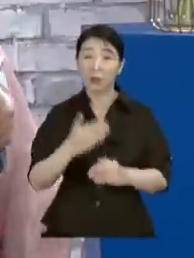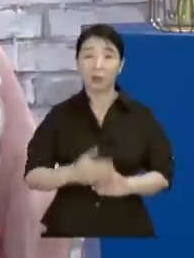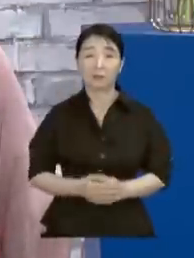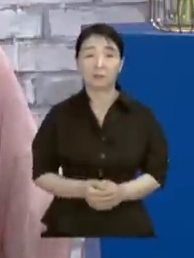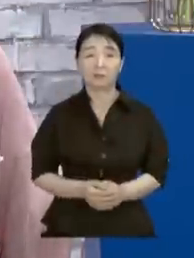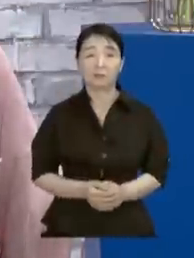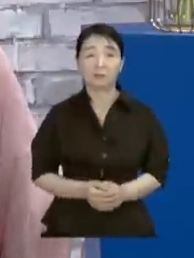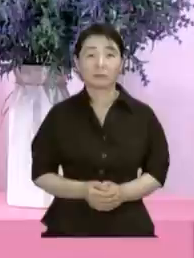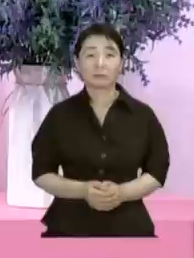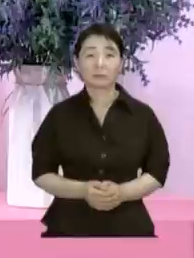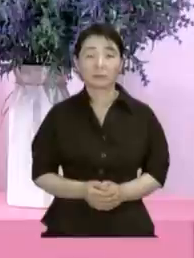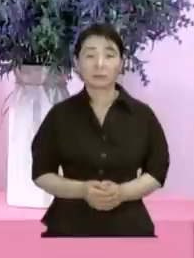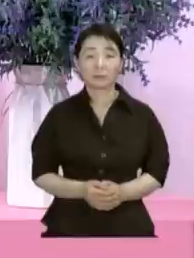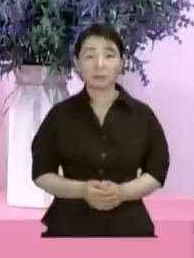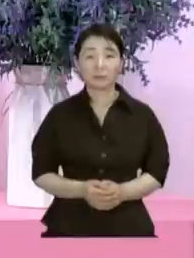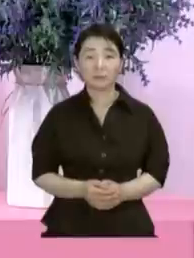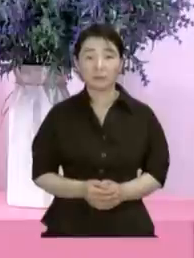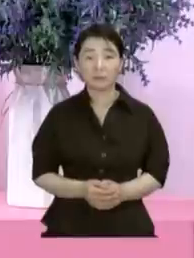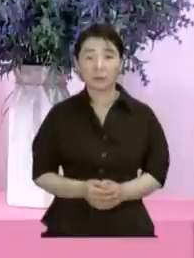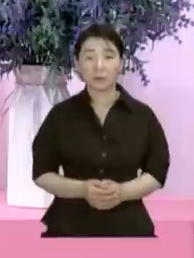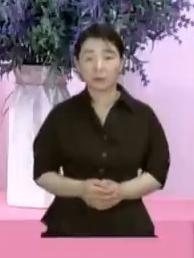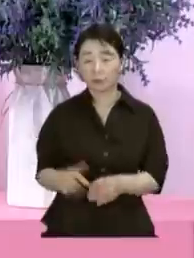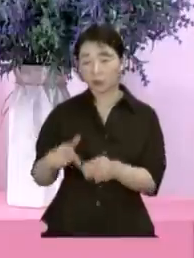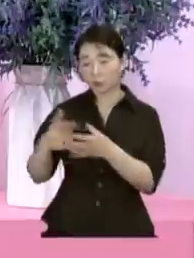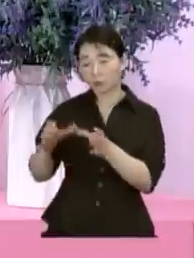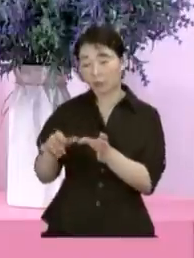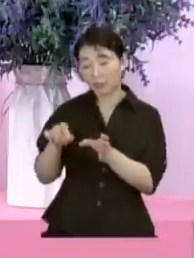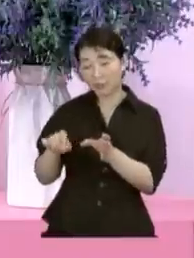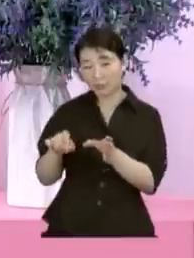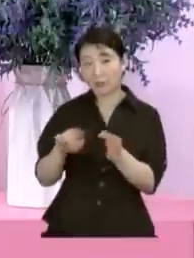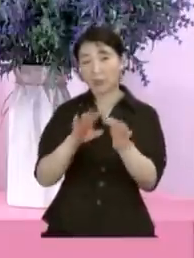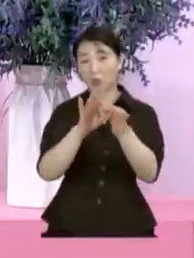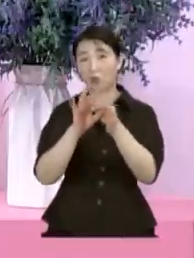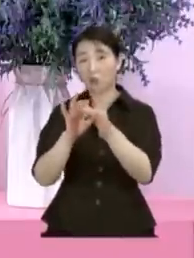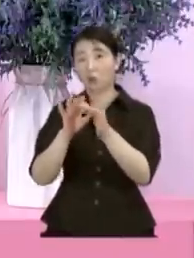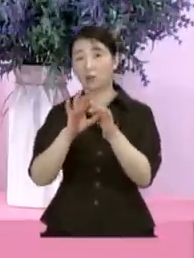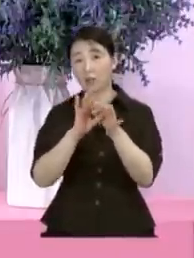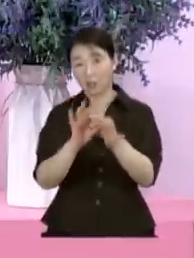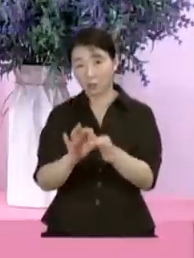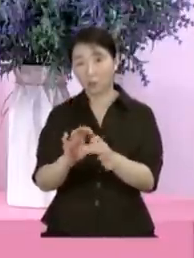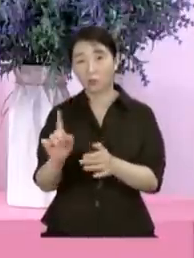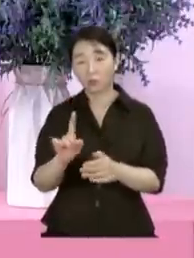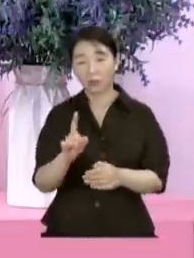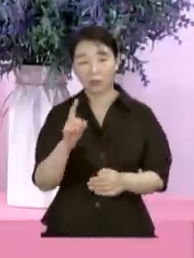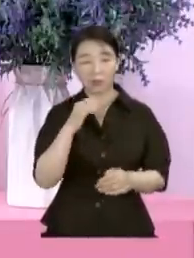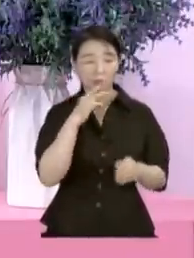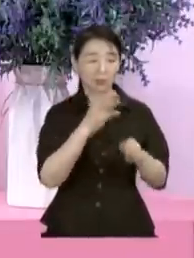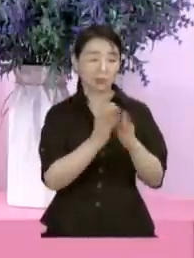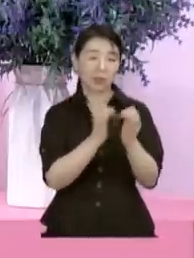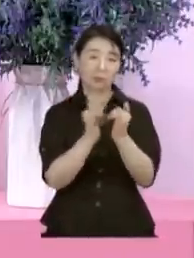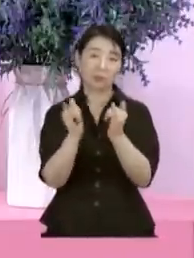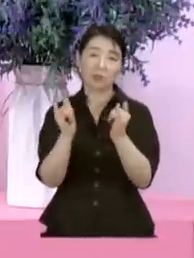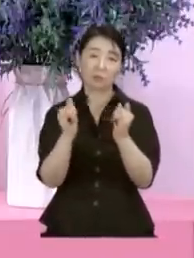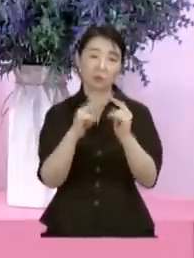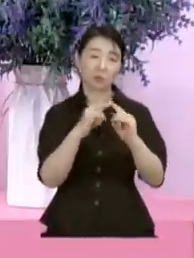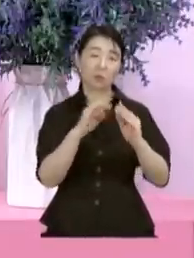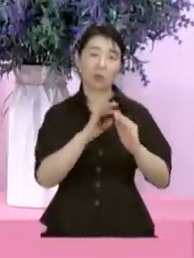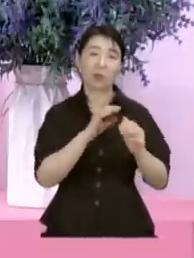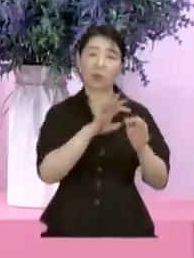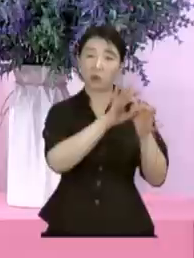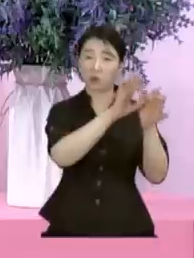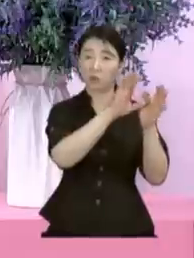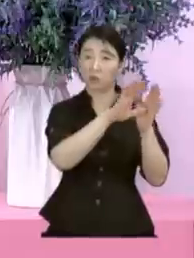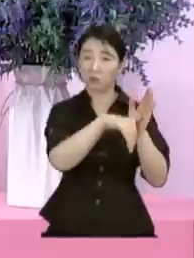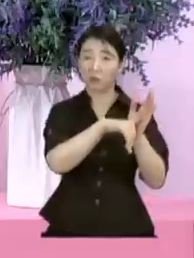혹시 시켜줍니까? 한정협하고 연결을 계속 했죠. 한정협에다가 이제 그 탈북민들이 교회를 연결을 할